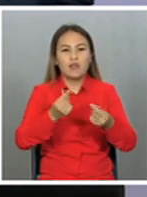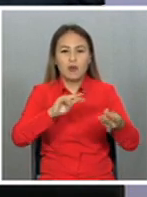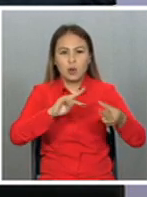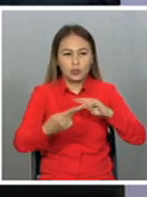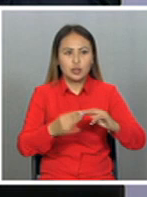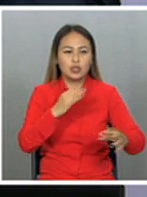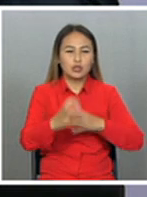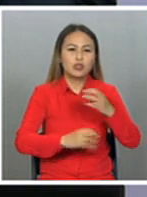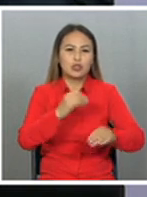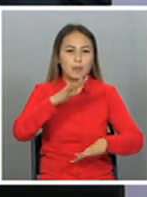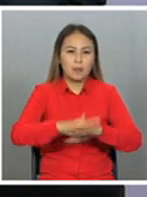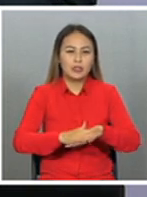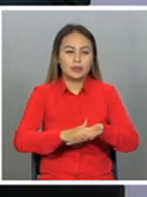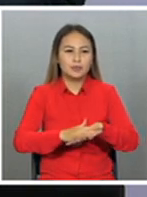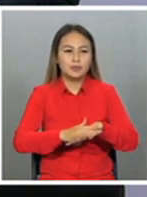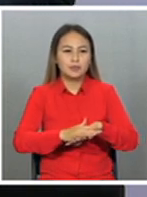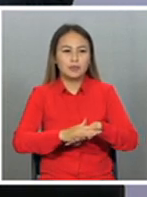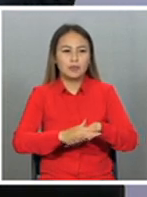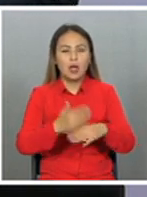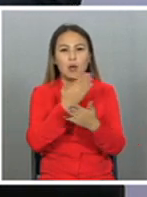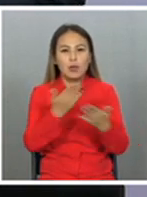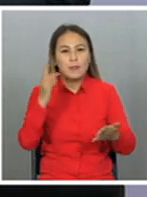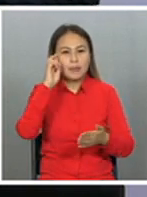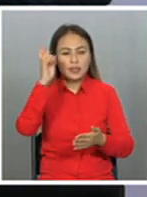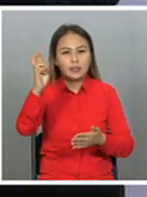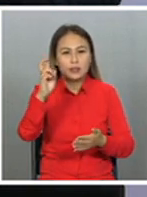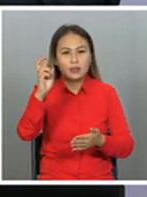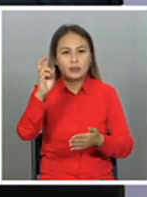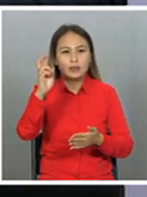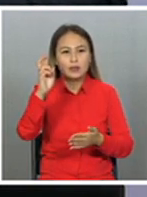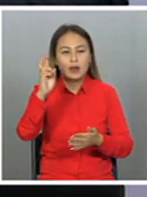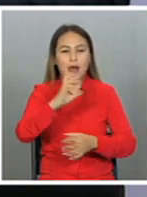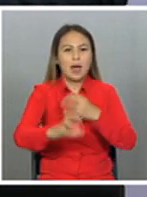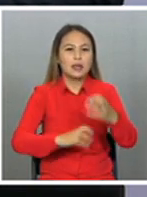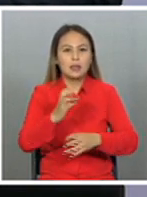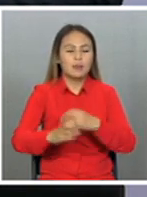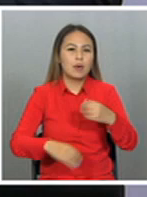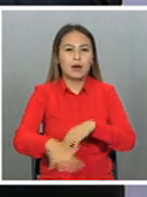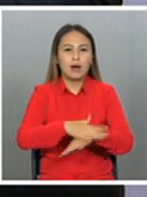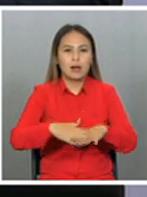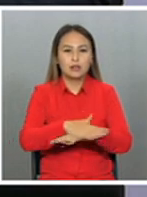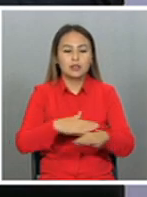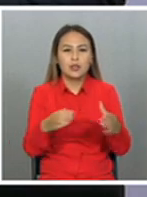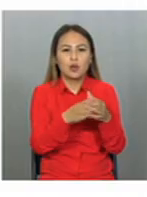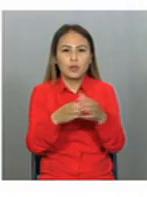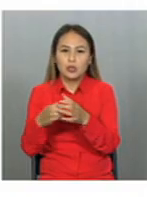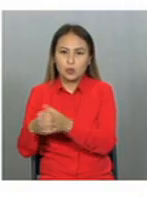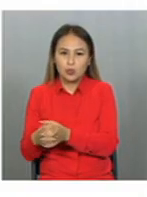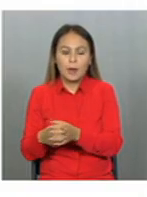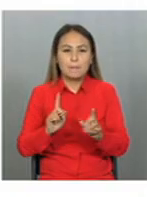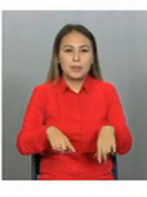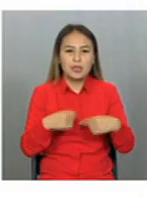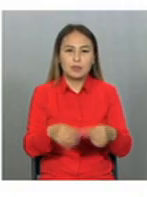Дүниежүзілік банк. Бұл мемлекеттердің әлем халықтары елдерінің топтастыруында белгілі